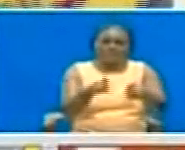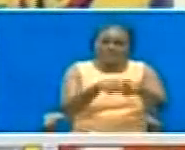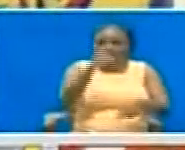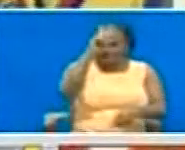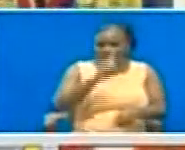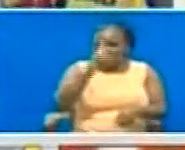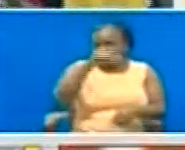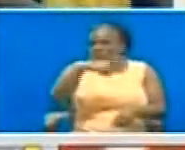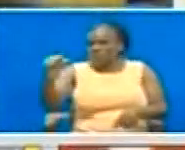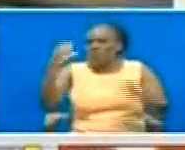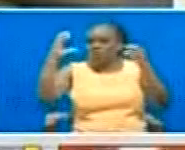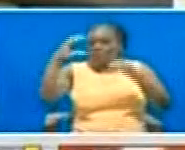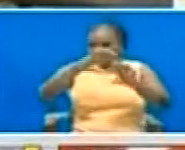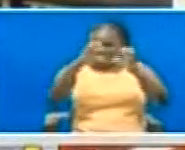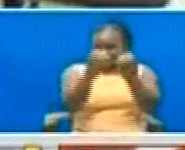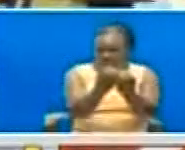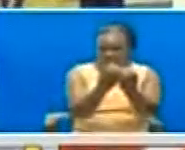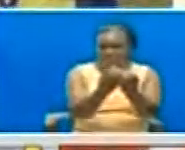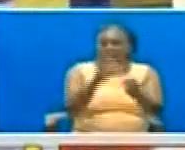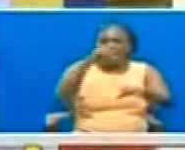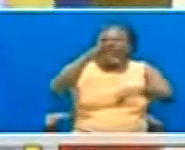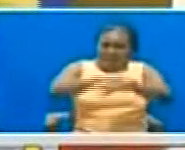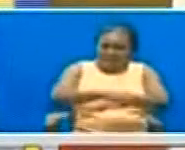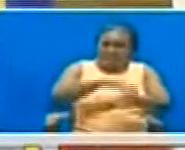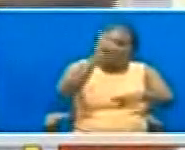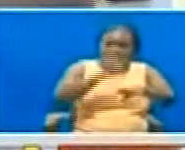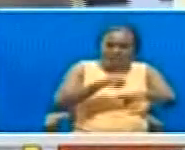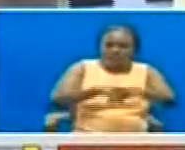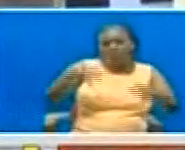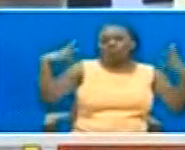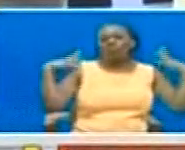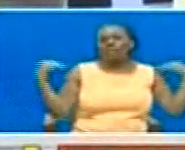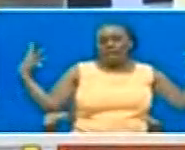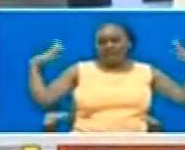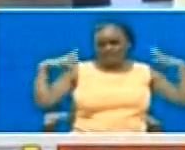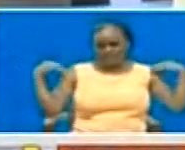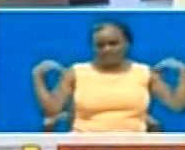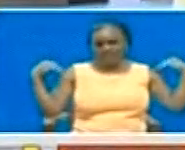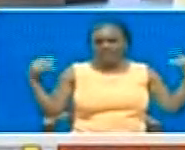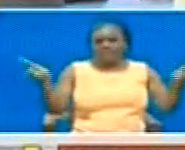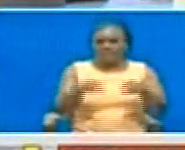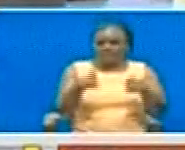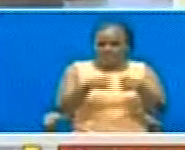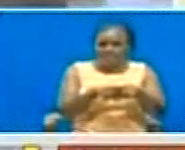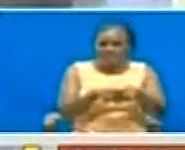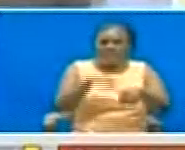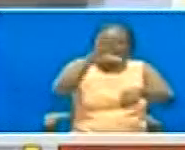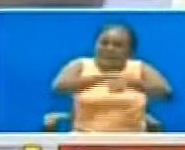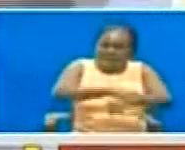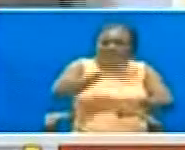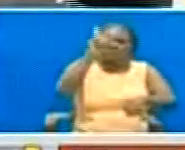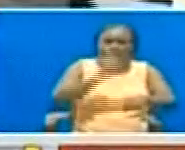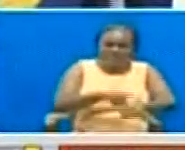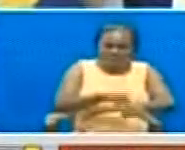to go to class, but still create time to train, you know, the gym, still make time